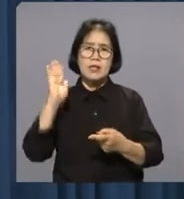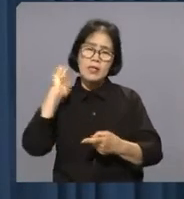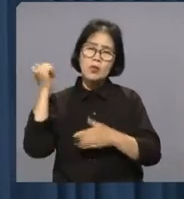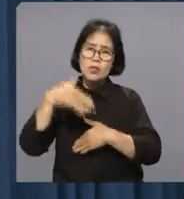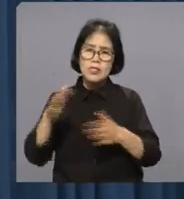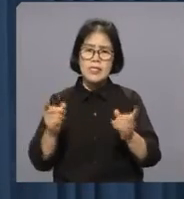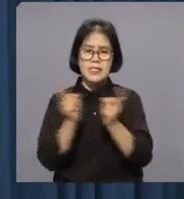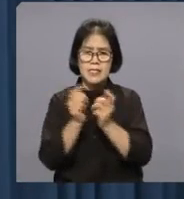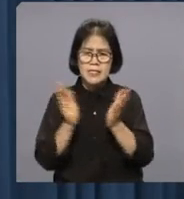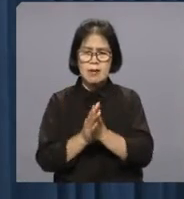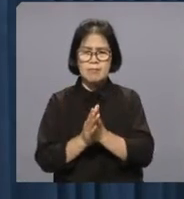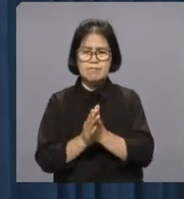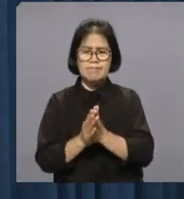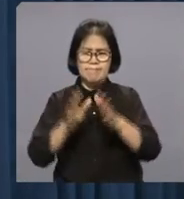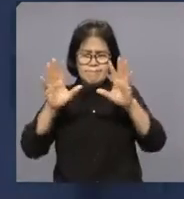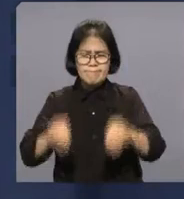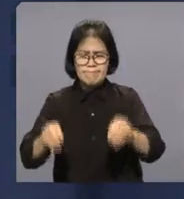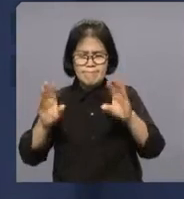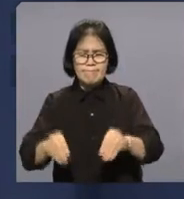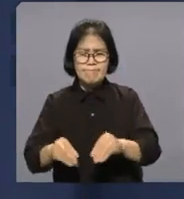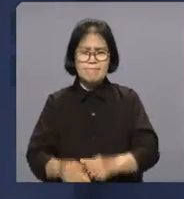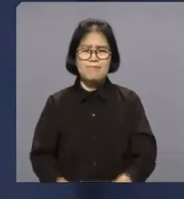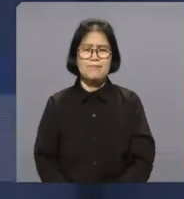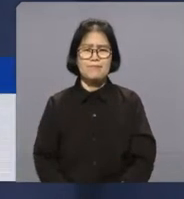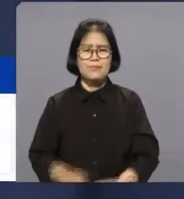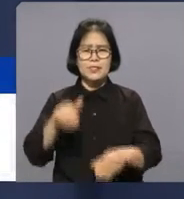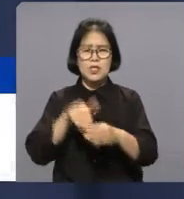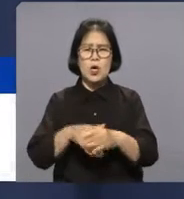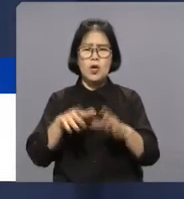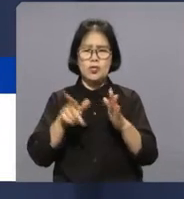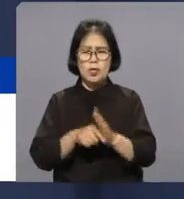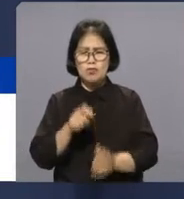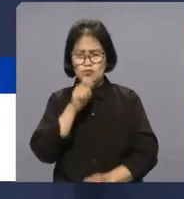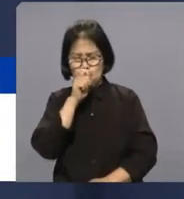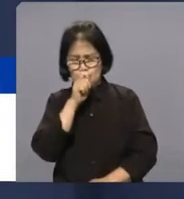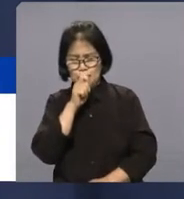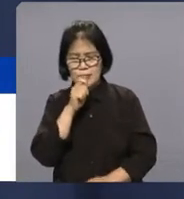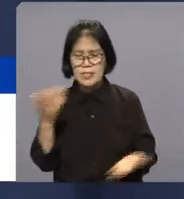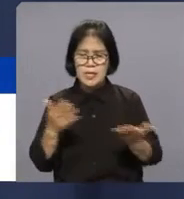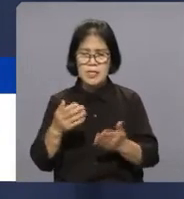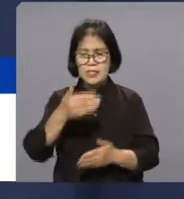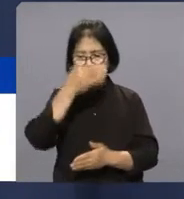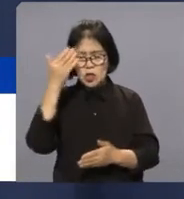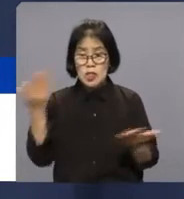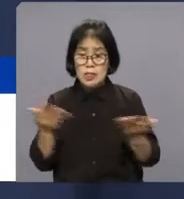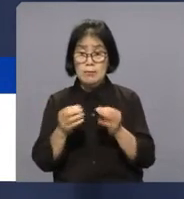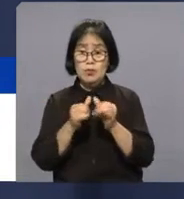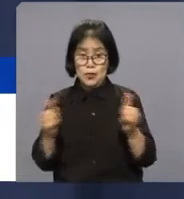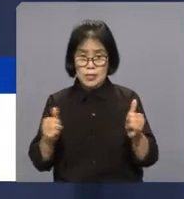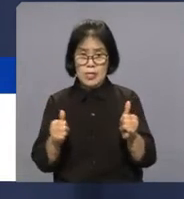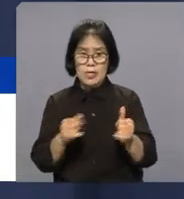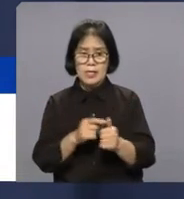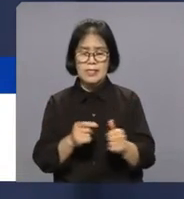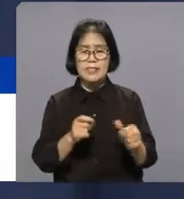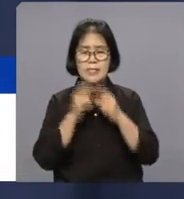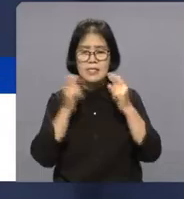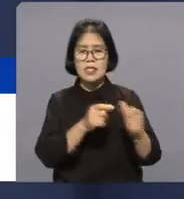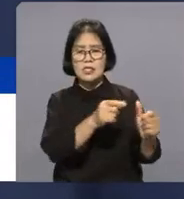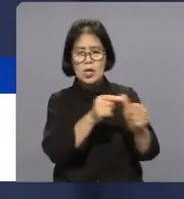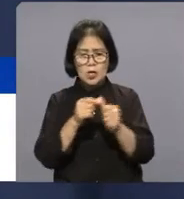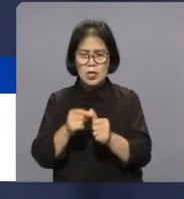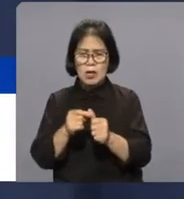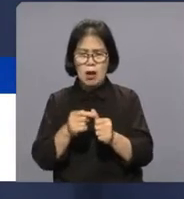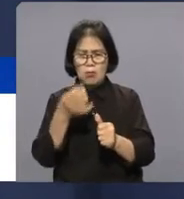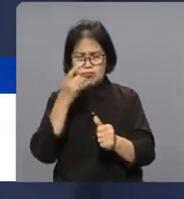대통령실은 직접 진화에 나섰습니다. 선거 때 묵묵히 일한 청년 실무자를 상대로 사적